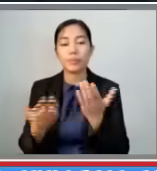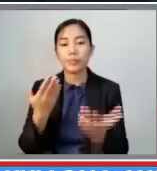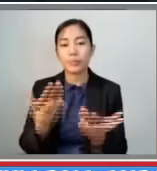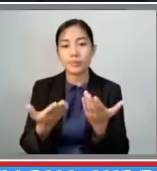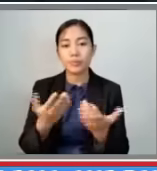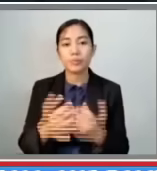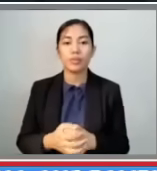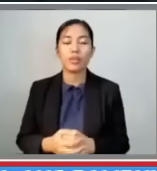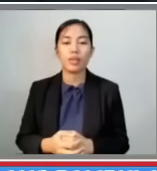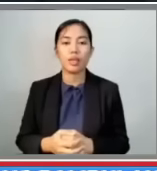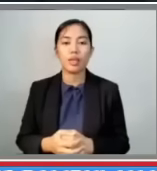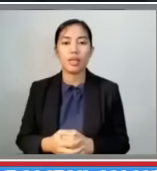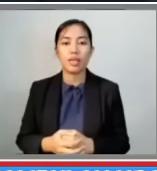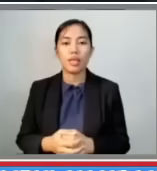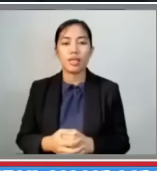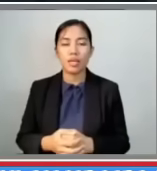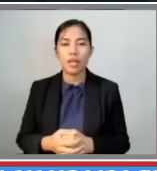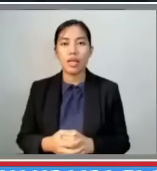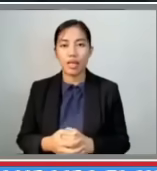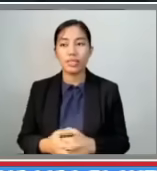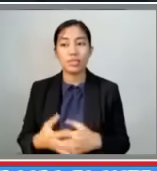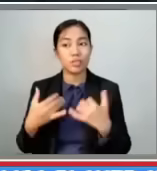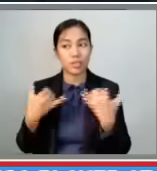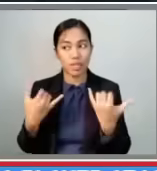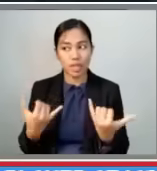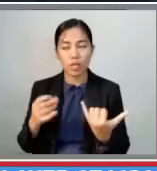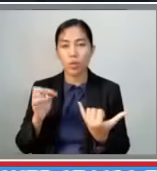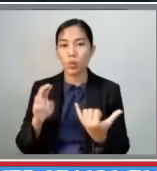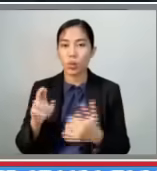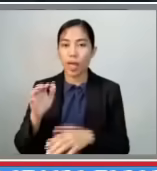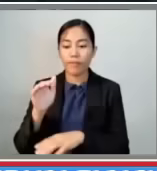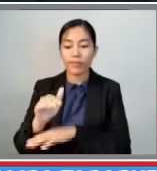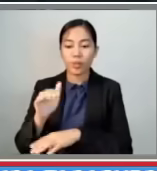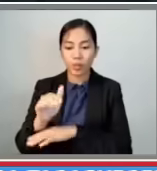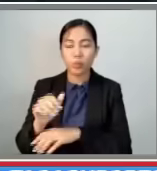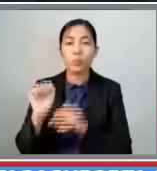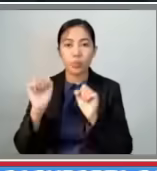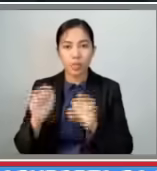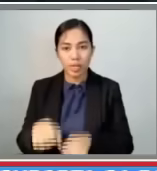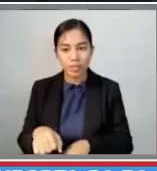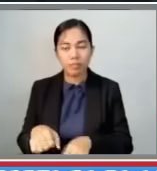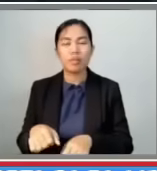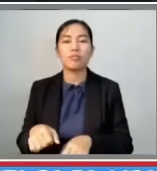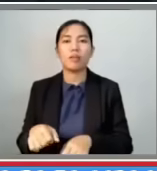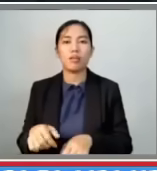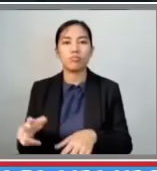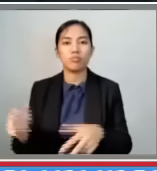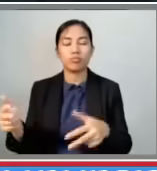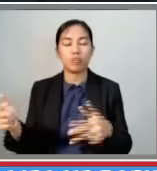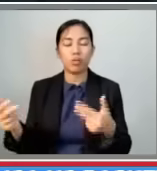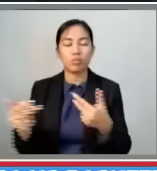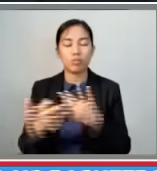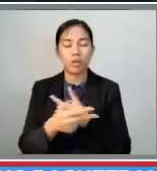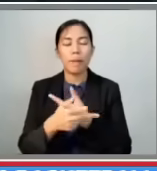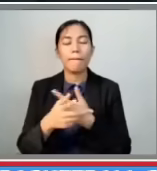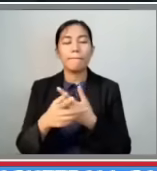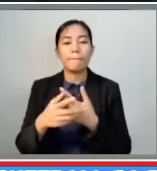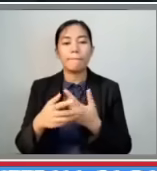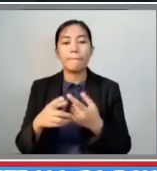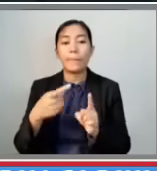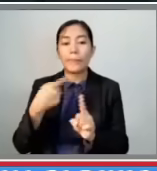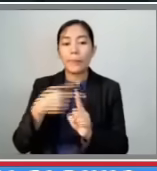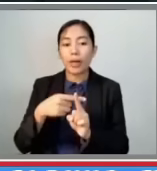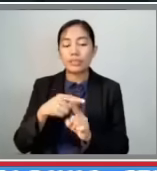bumiyahe ngayong araw o ngayong hapon. Ano po. At ganun din po na yung mga local government